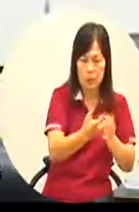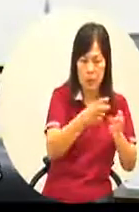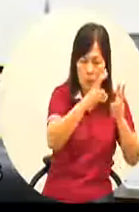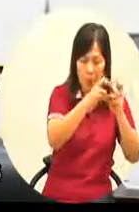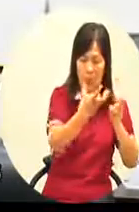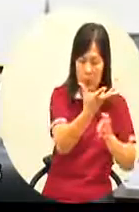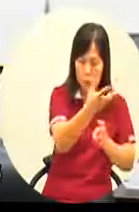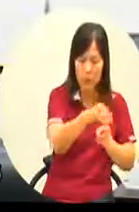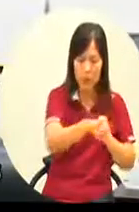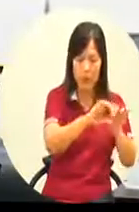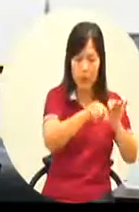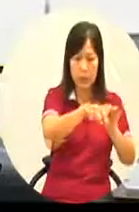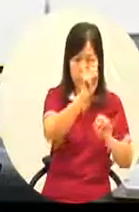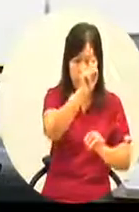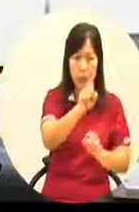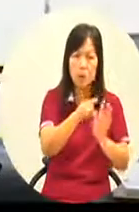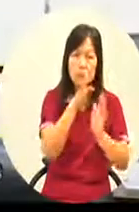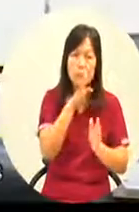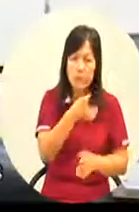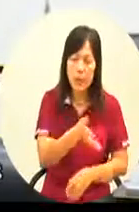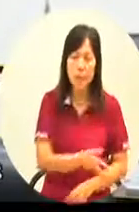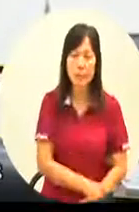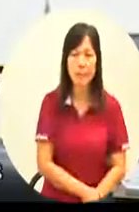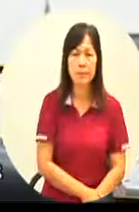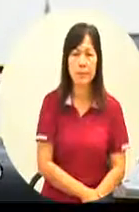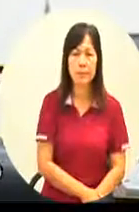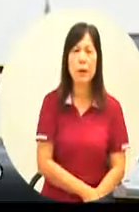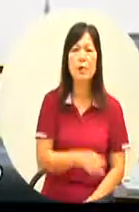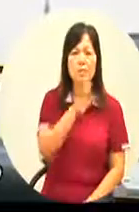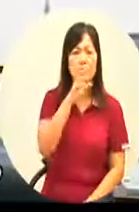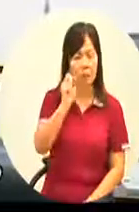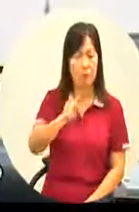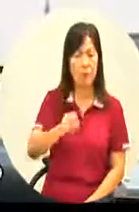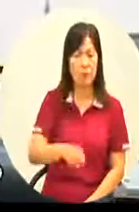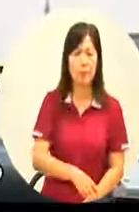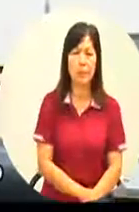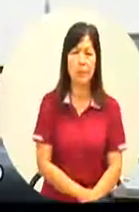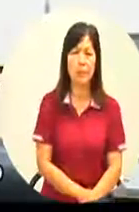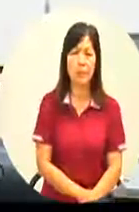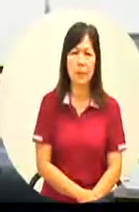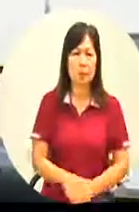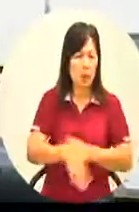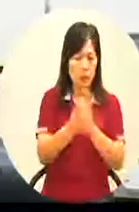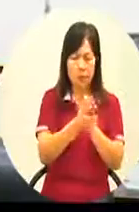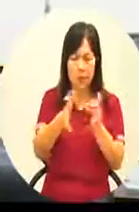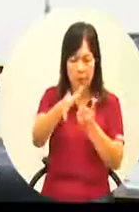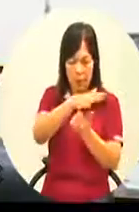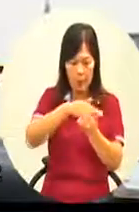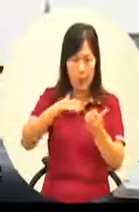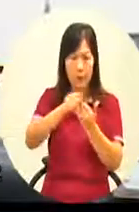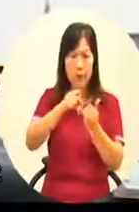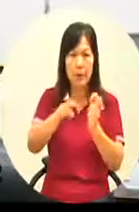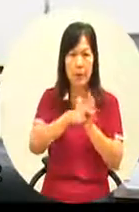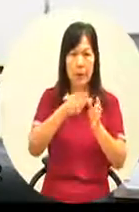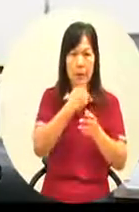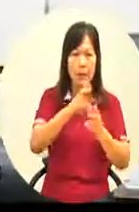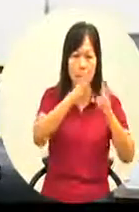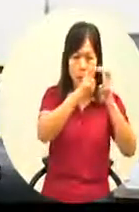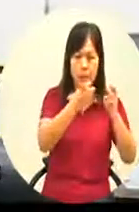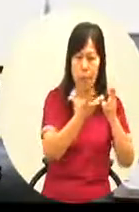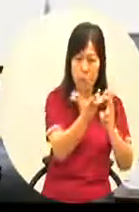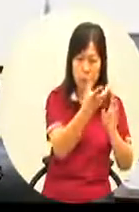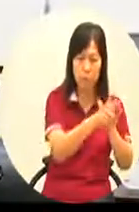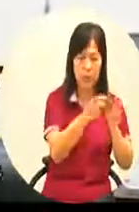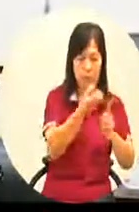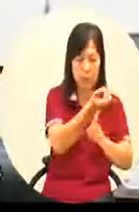的，局长是不是这样？应该你点头了哈。所有台湾地区寺庙密度最高的就是在莲